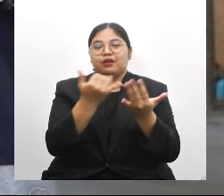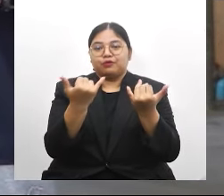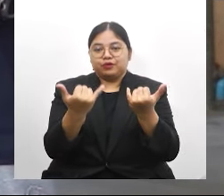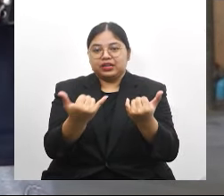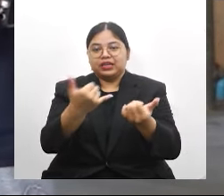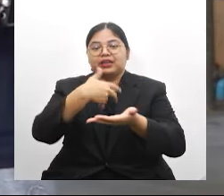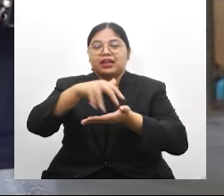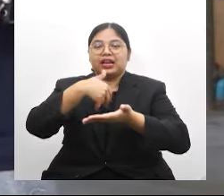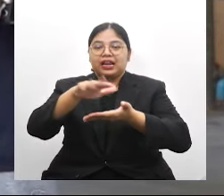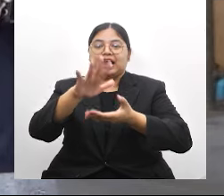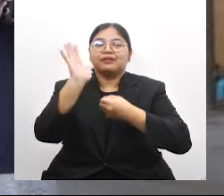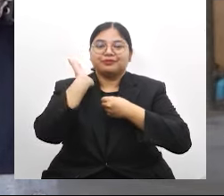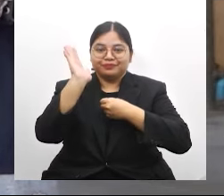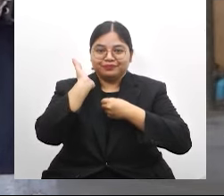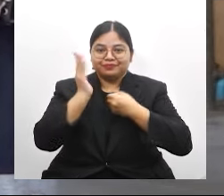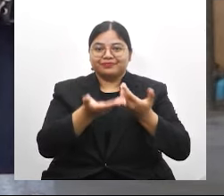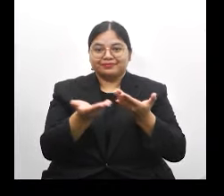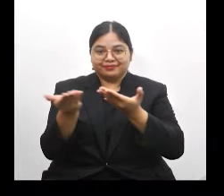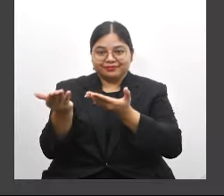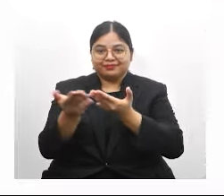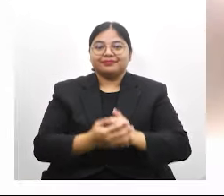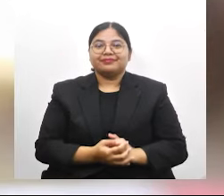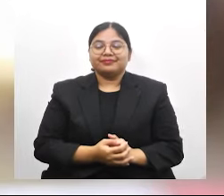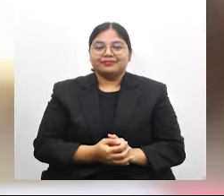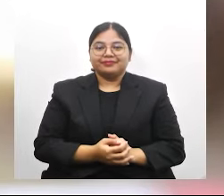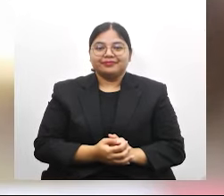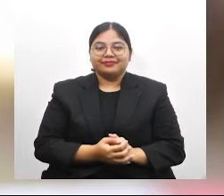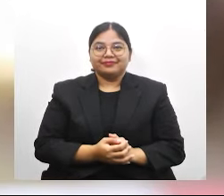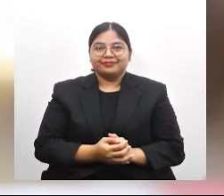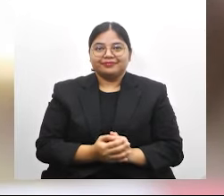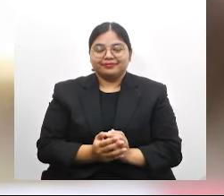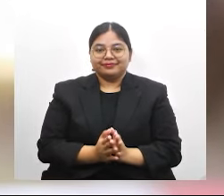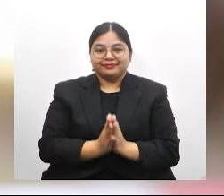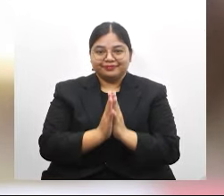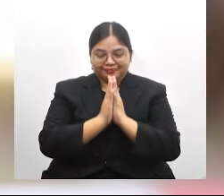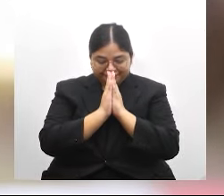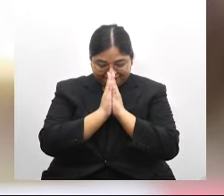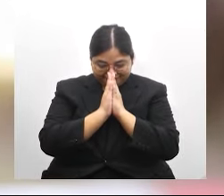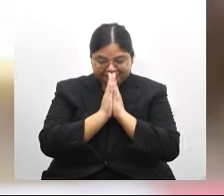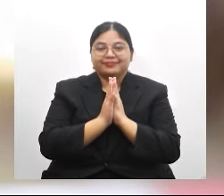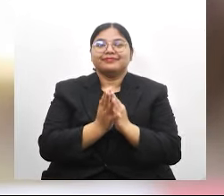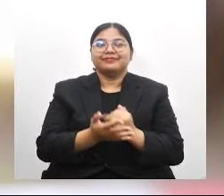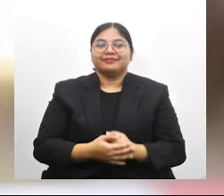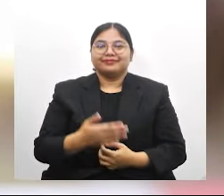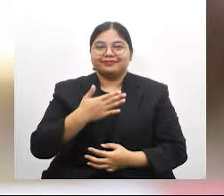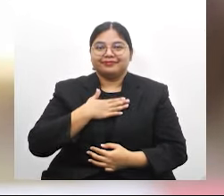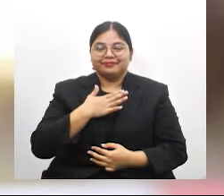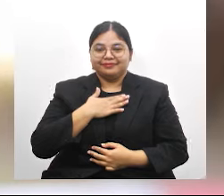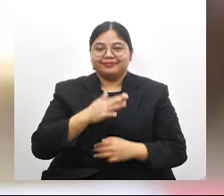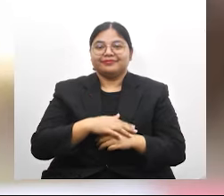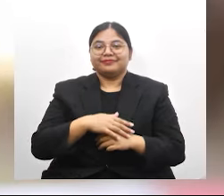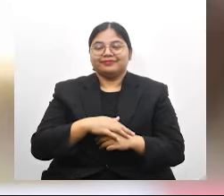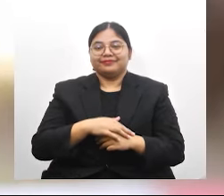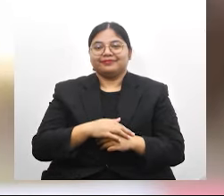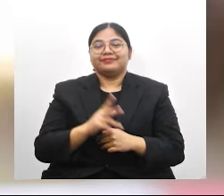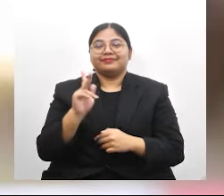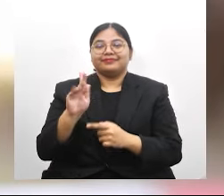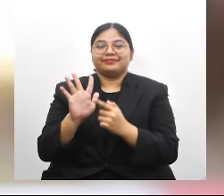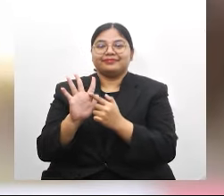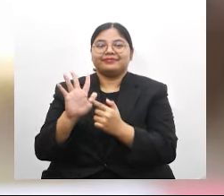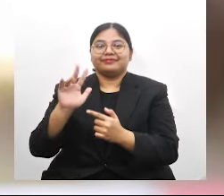นะคะเชิญทุกท่านรับชมได้เลยค่ะสวัสดีค่ะดิฉันกาญจนาสมชาติผู้